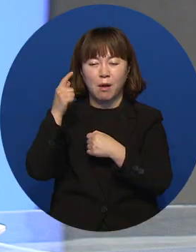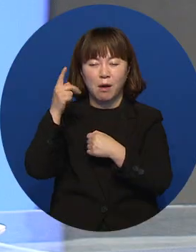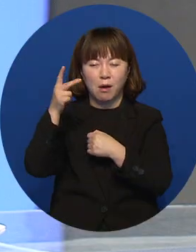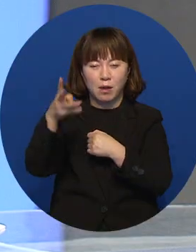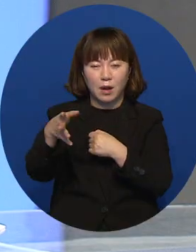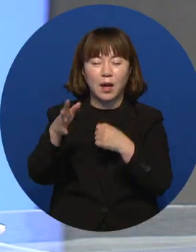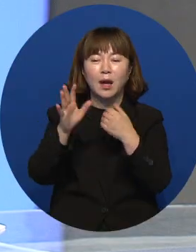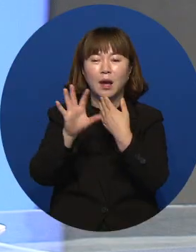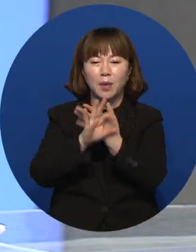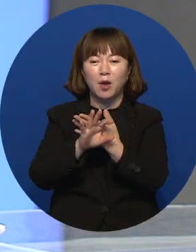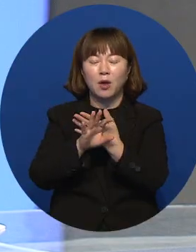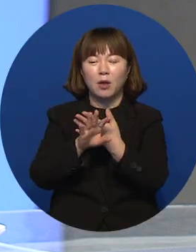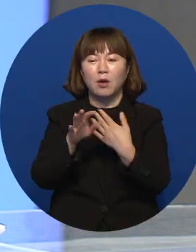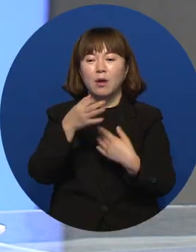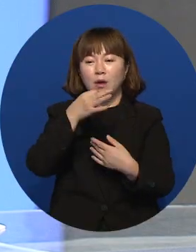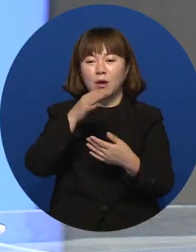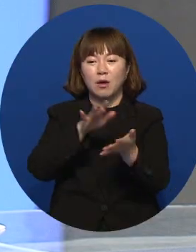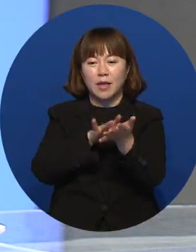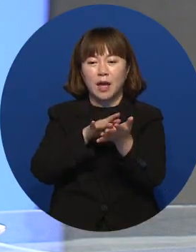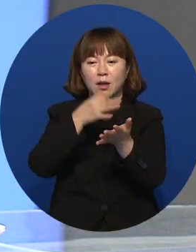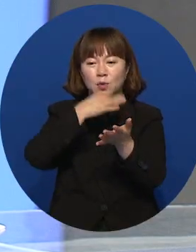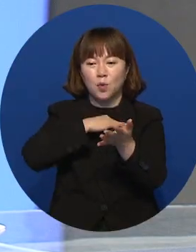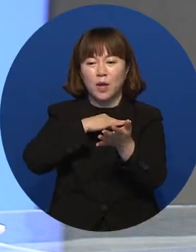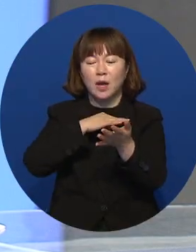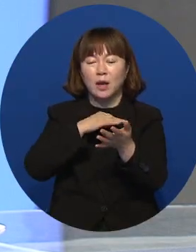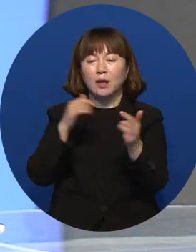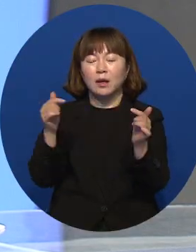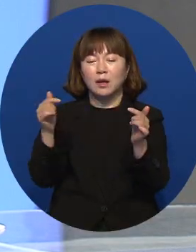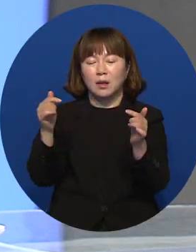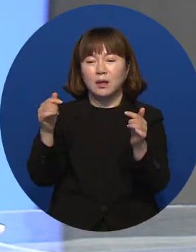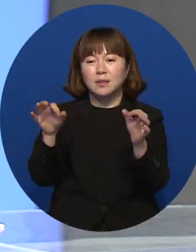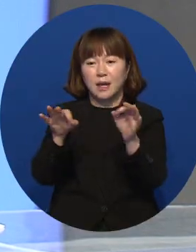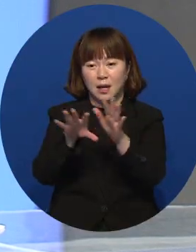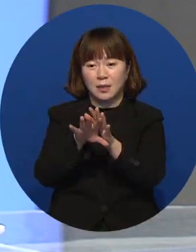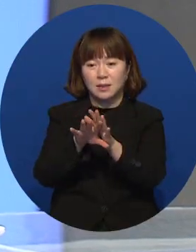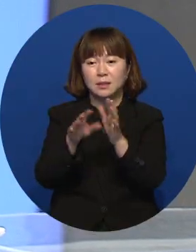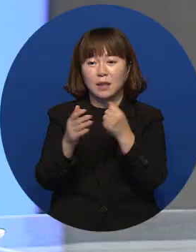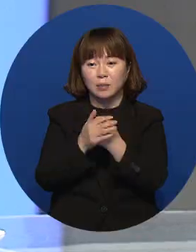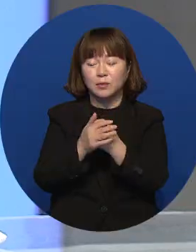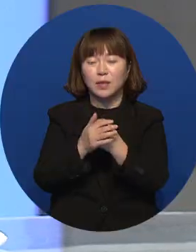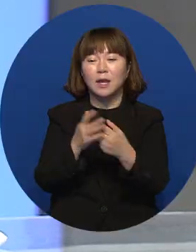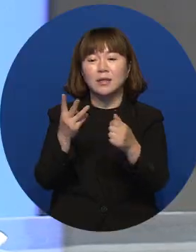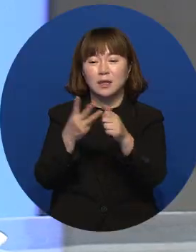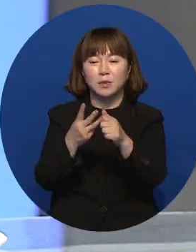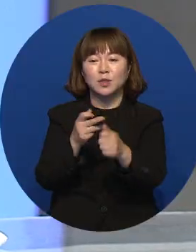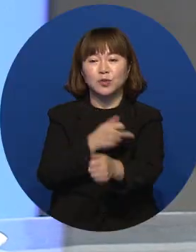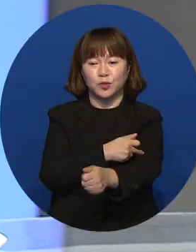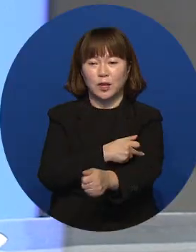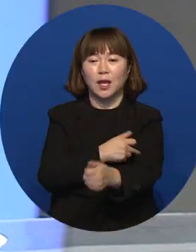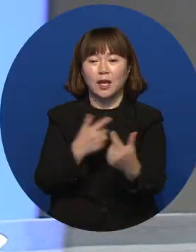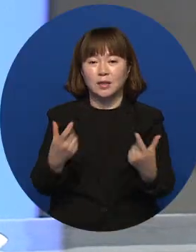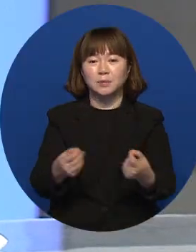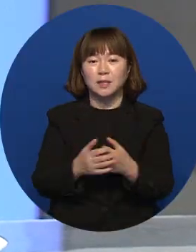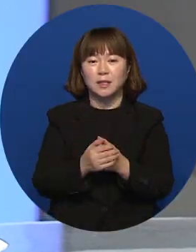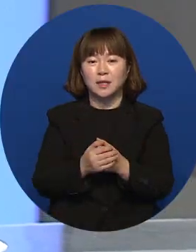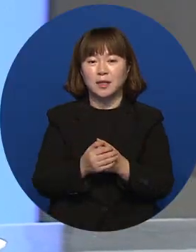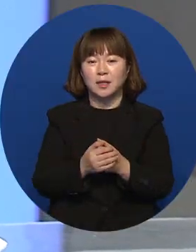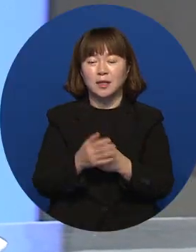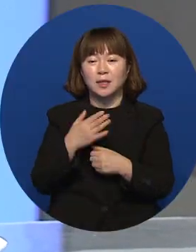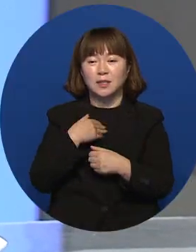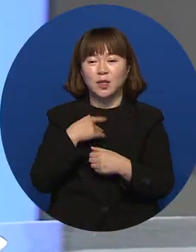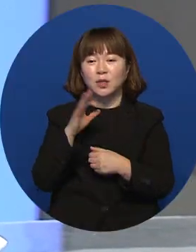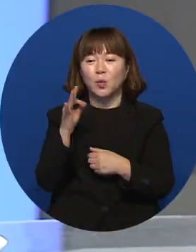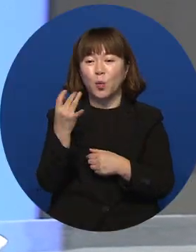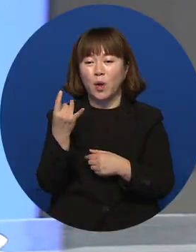떨어지기 때문에 예년 이미 떨어질 때 맞는 걸로 알겠습니다 제가 뭐 외과 249 후 그런 감염병 의사가 아니기 때문에 아주 디테일하고